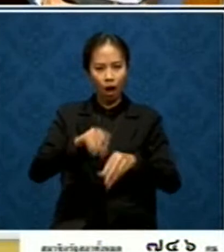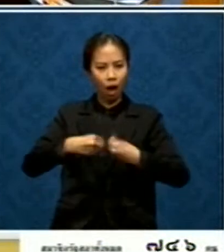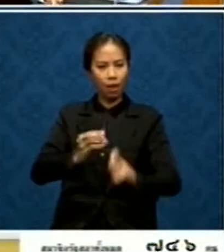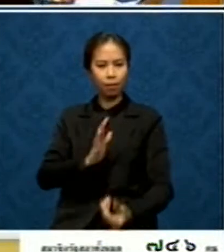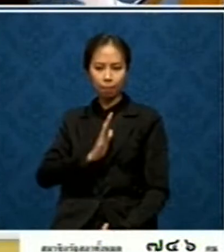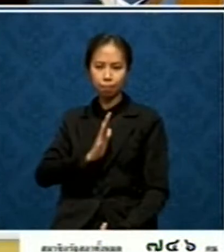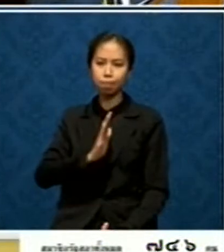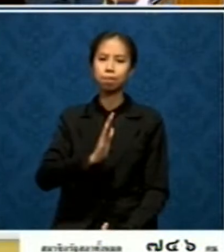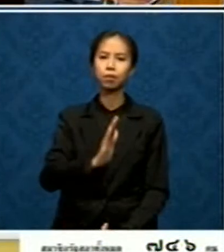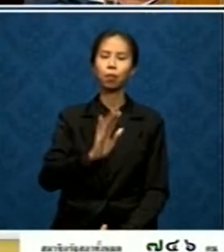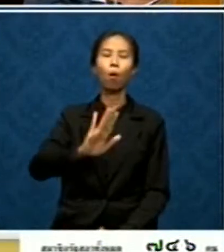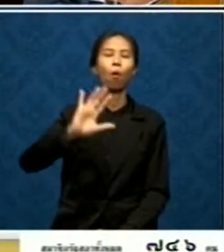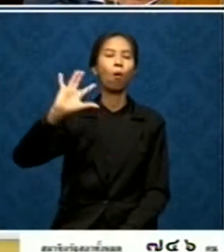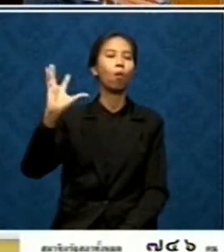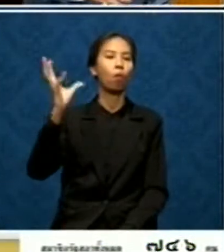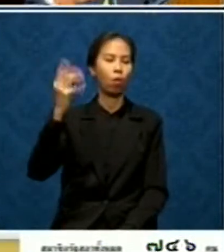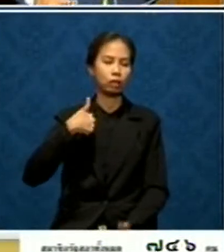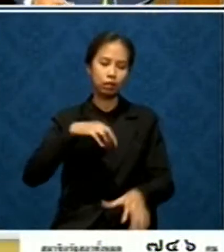ในเวทีโลก